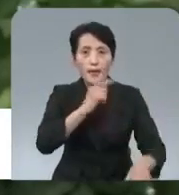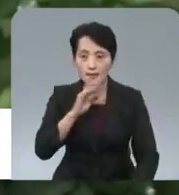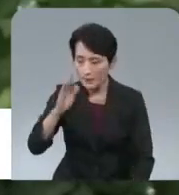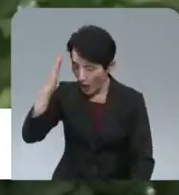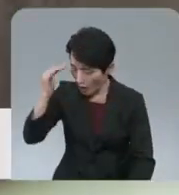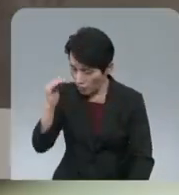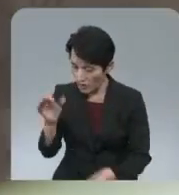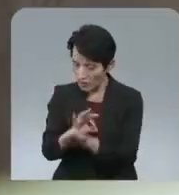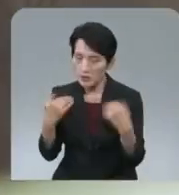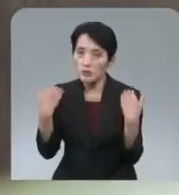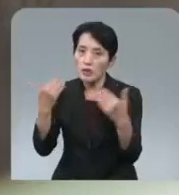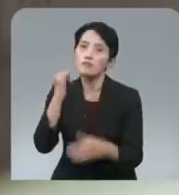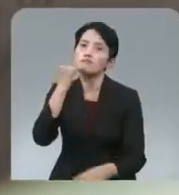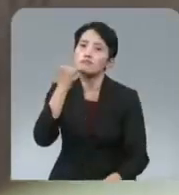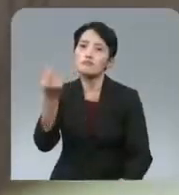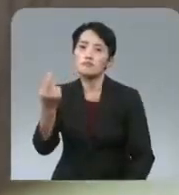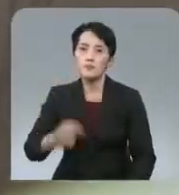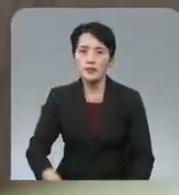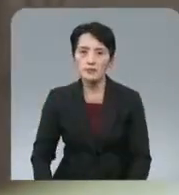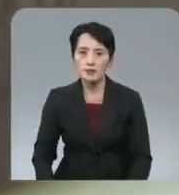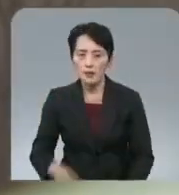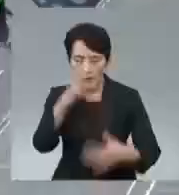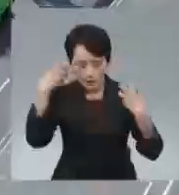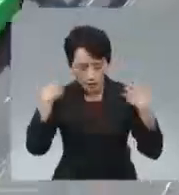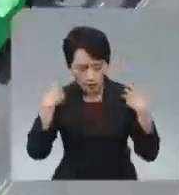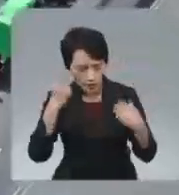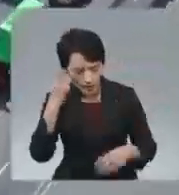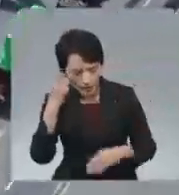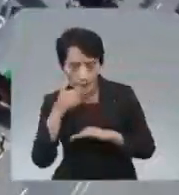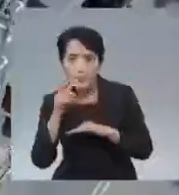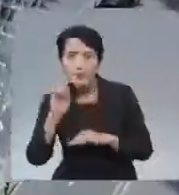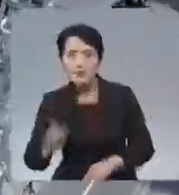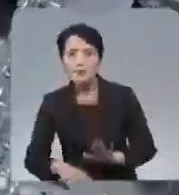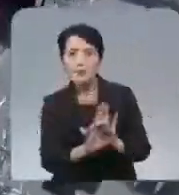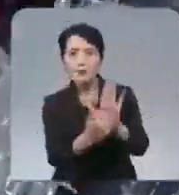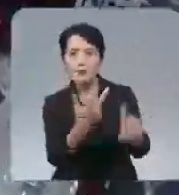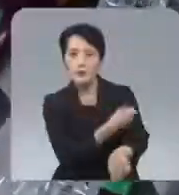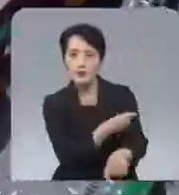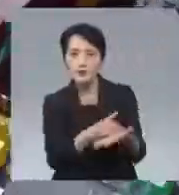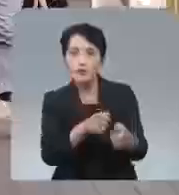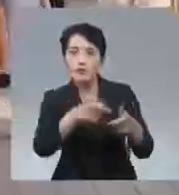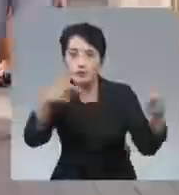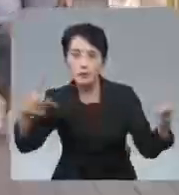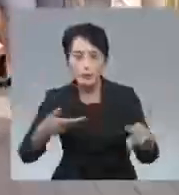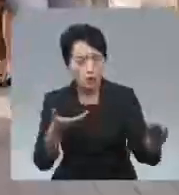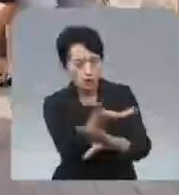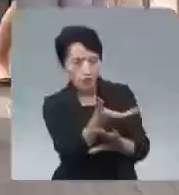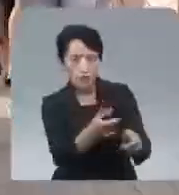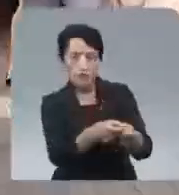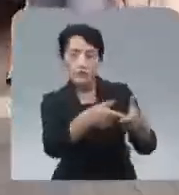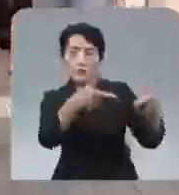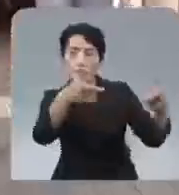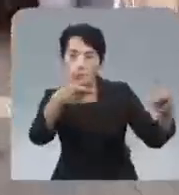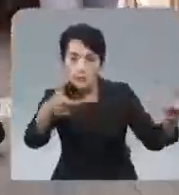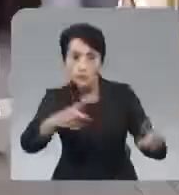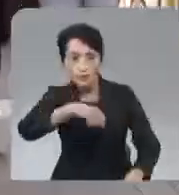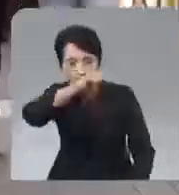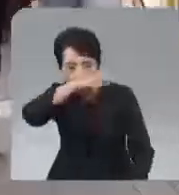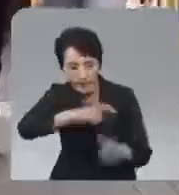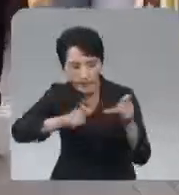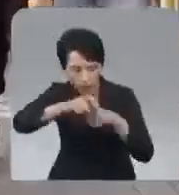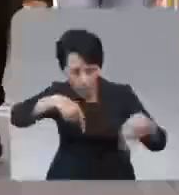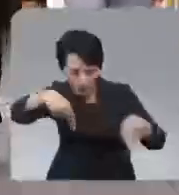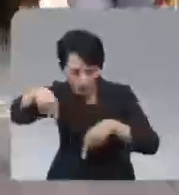организации экономического сотрудничества и развития ussr их банка карие прогнозирует рост отечественной экономики на уровне